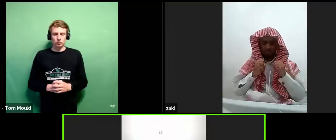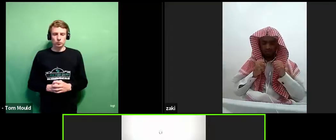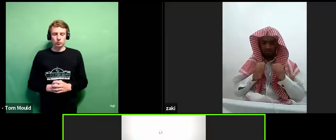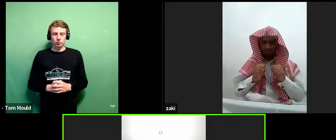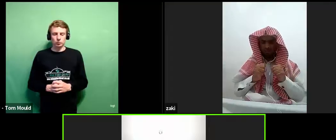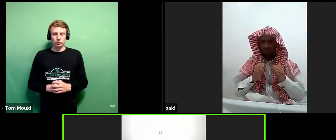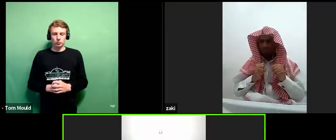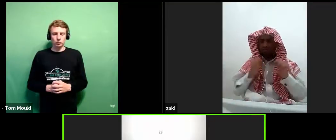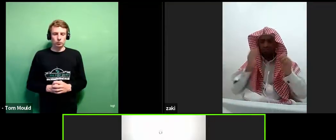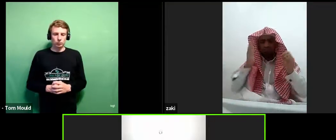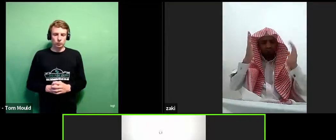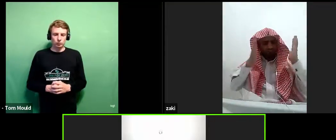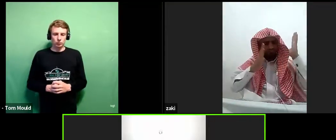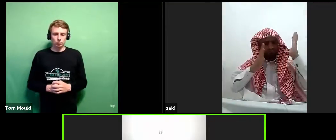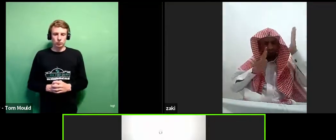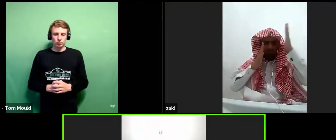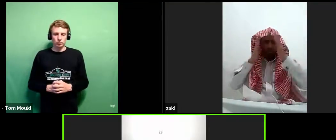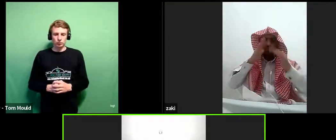والضراء